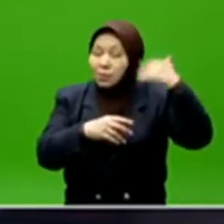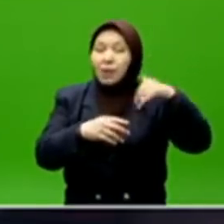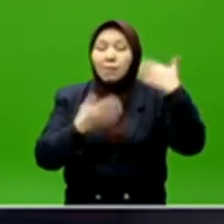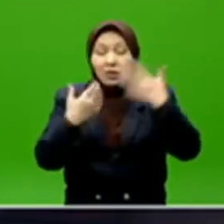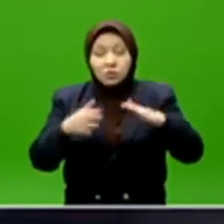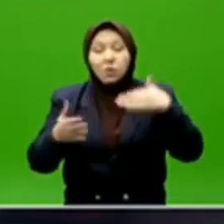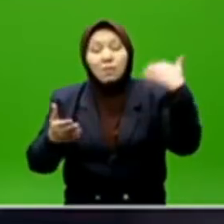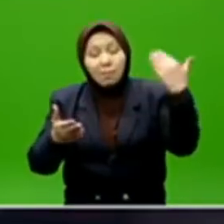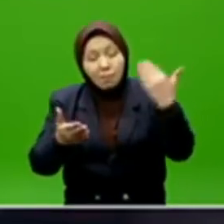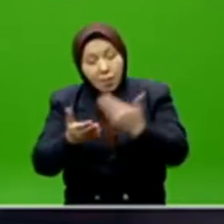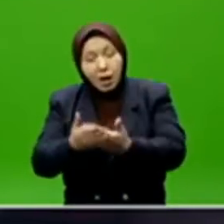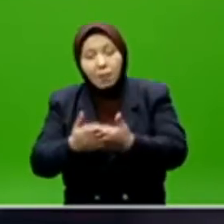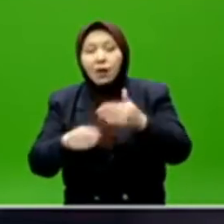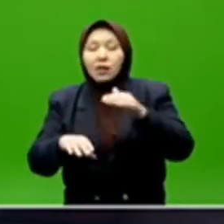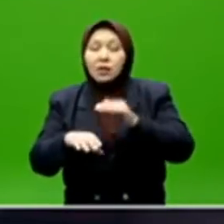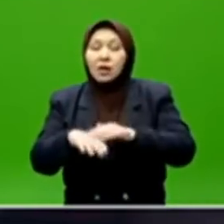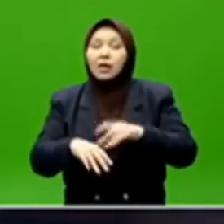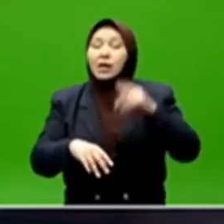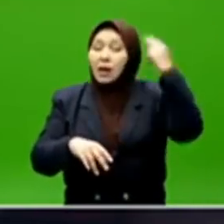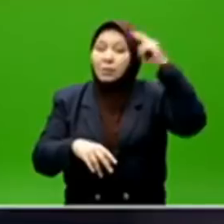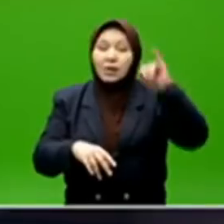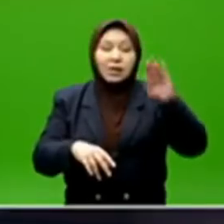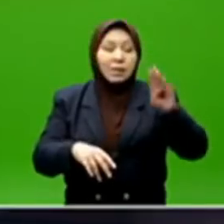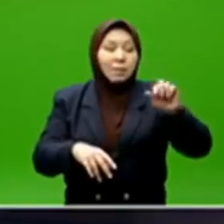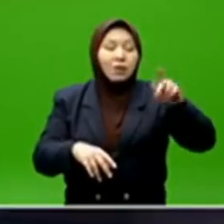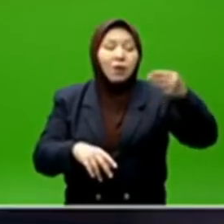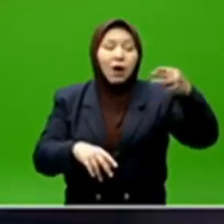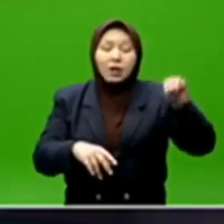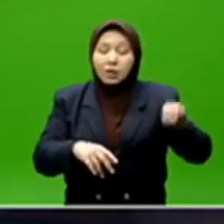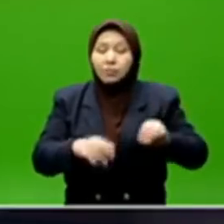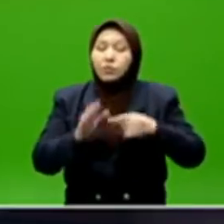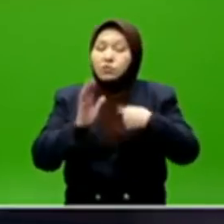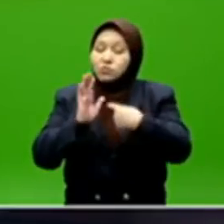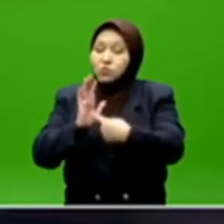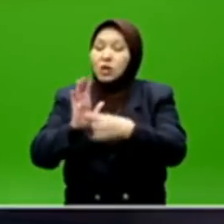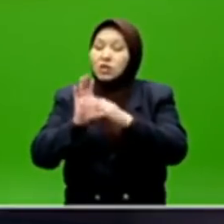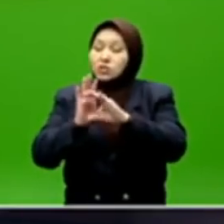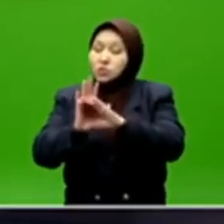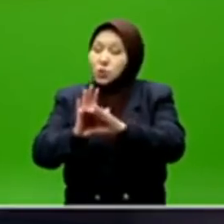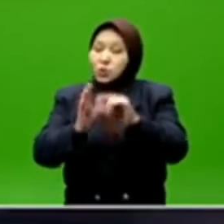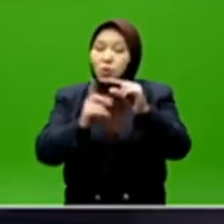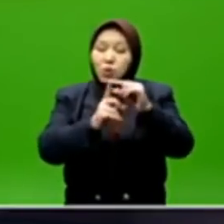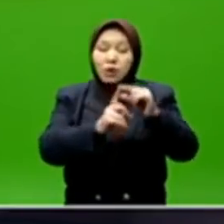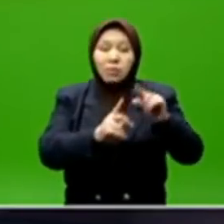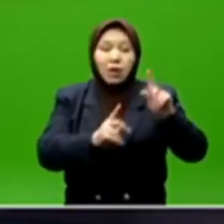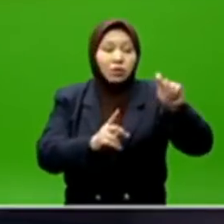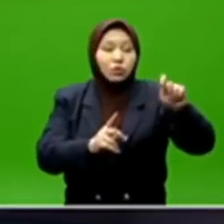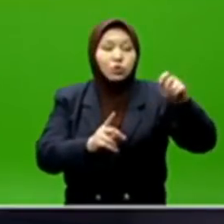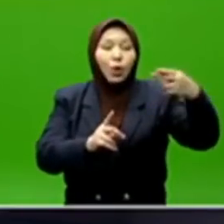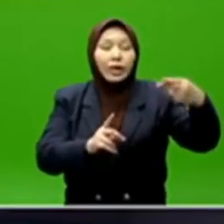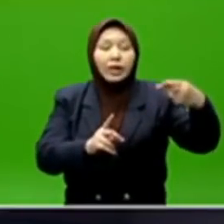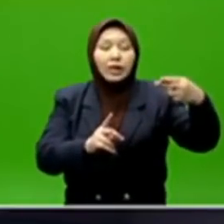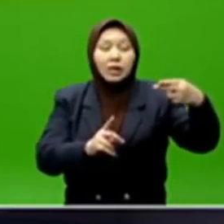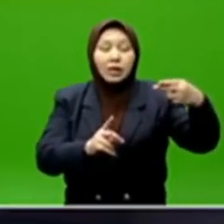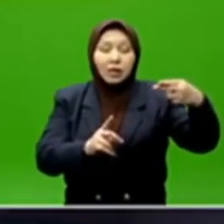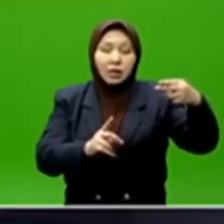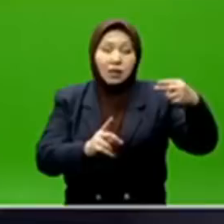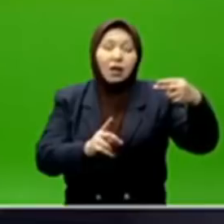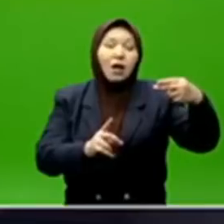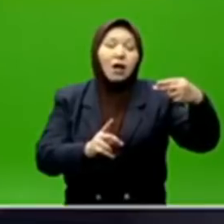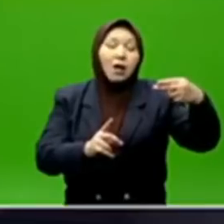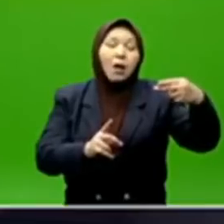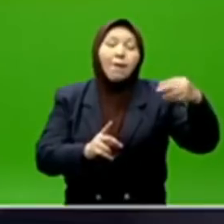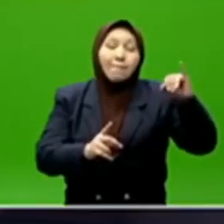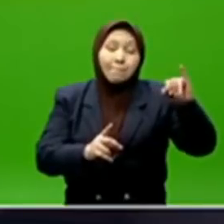kepada Nabi Ibrahim yang paling awal, yang menunjukkan contoh kalimah thayyibah, ya, bagaimana dengan kalimah thayyibah